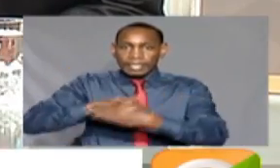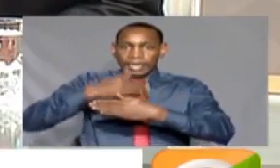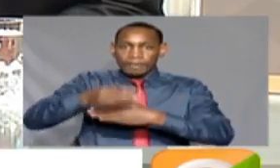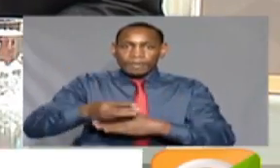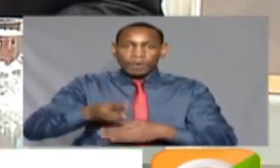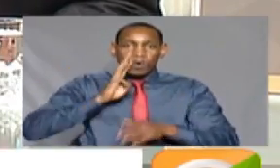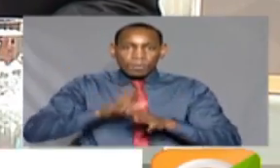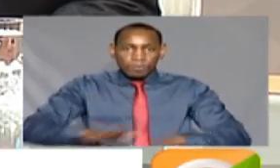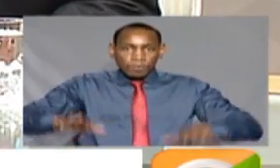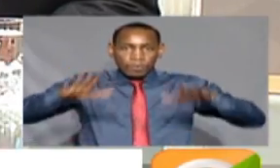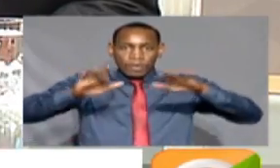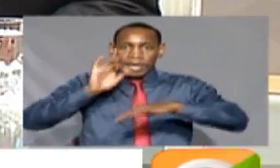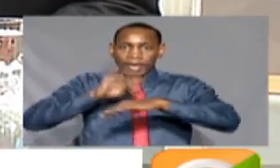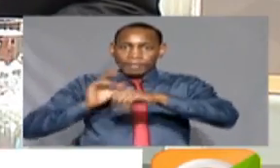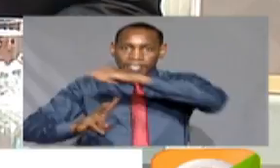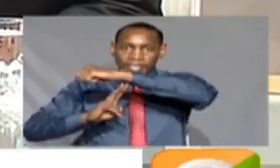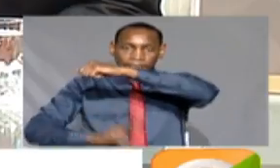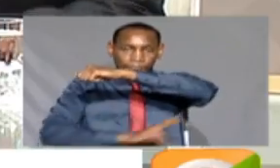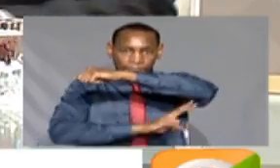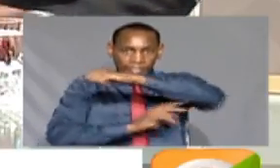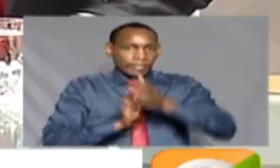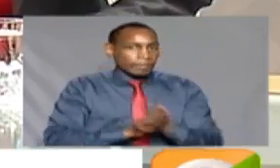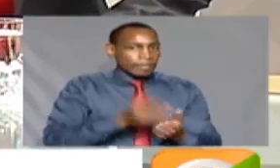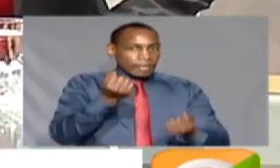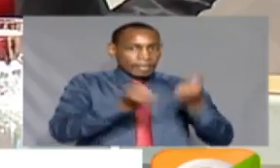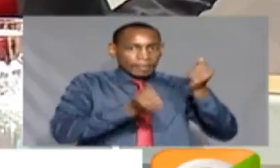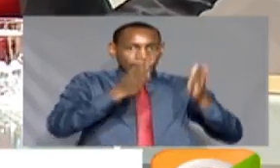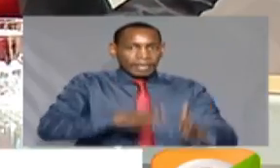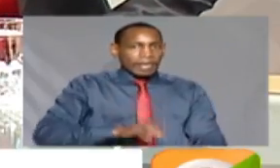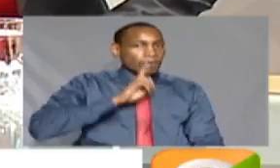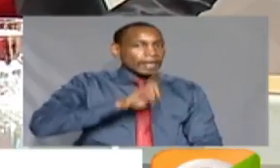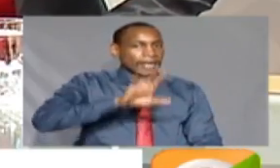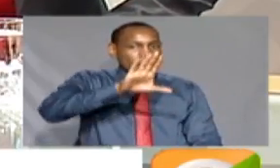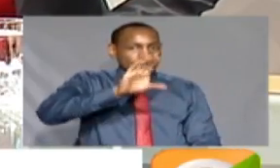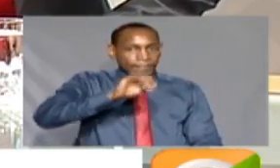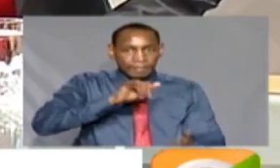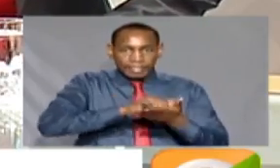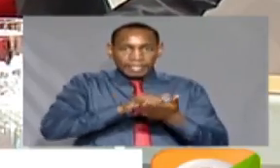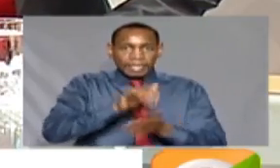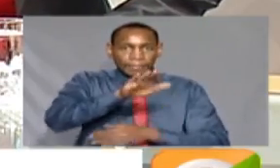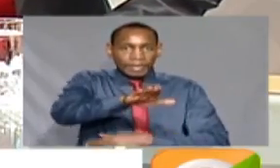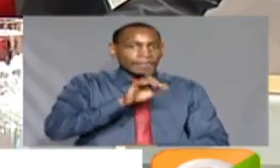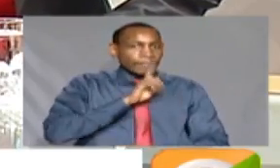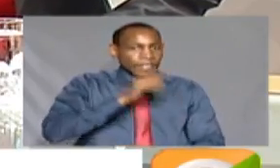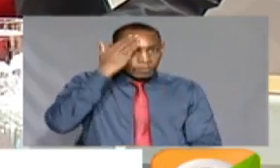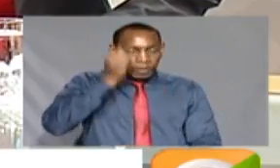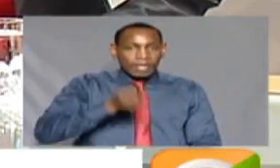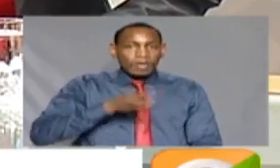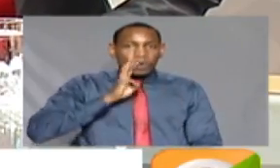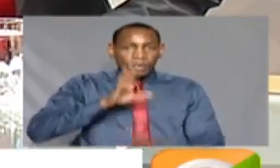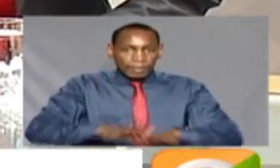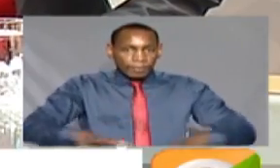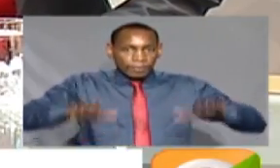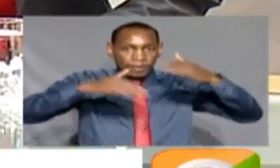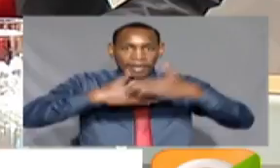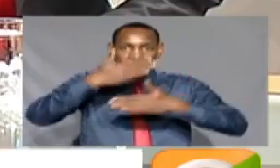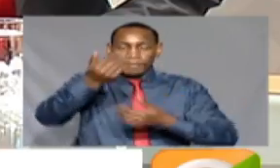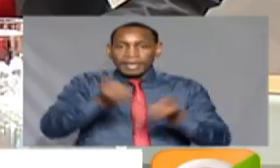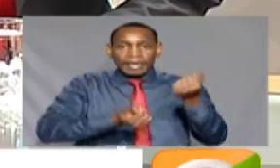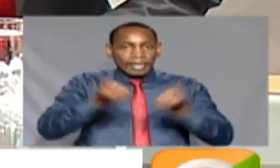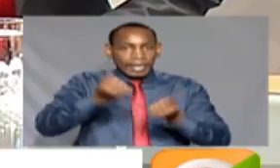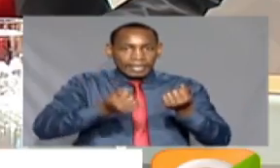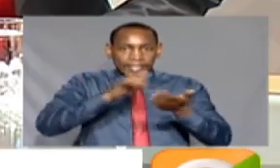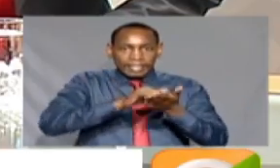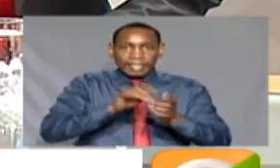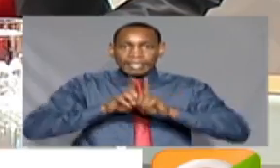kusomba daraja la mpaka wa Wajir na Mandera. Magari 180 yamesalia kuegeshwa kutokana na mafuriko. Baadhi ya magari hayo